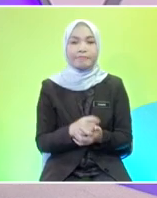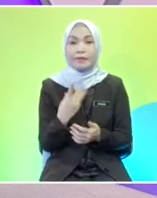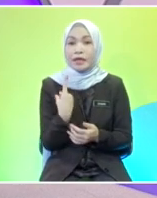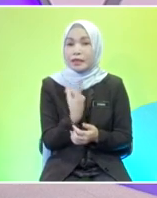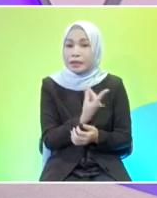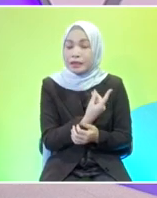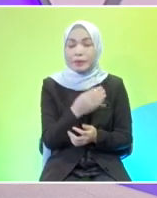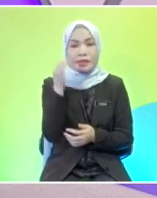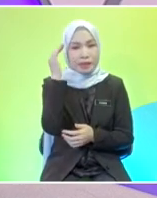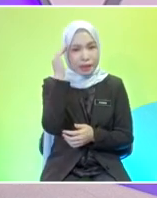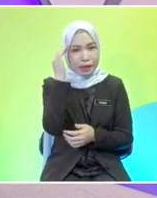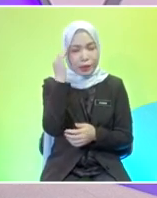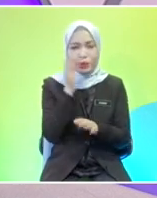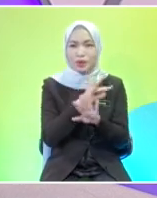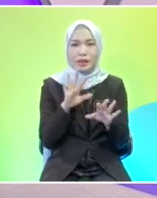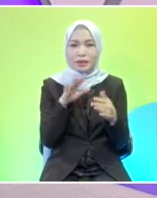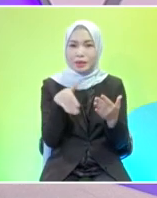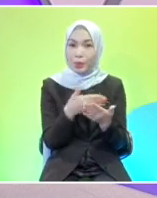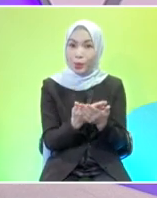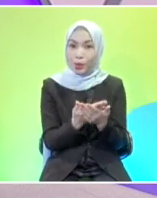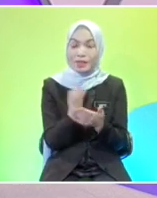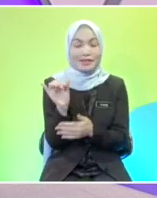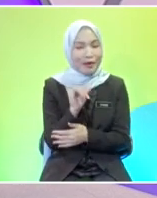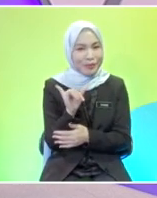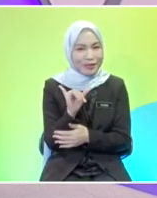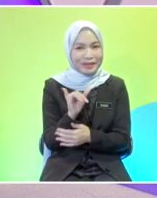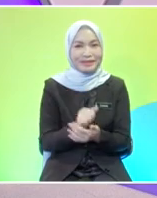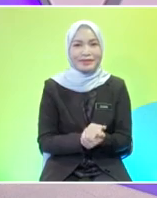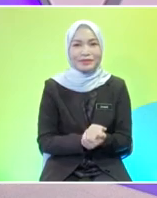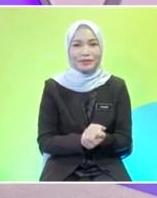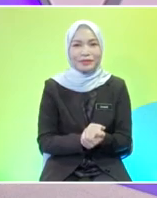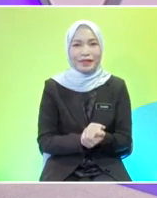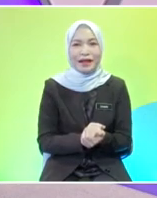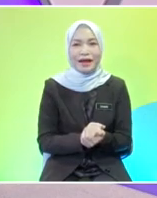nah janganlah kita sampai kita pula ada semacam autho